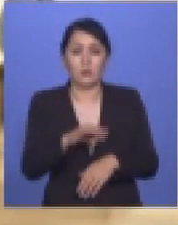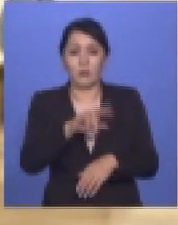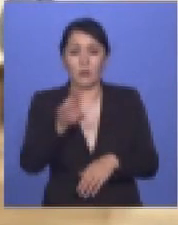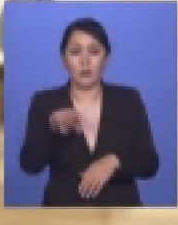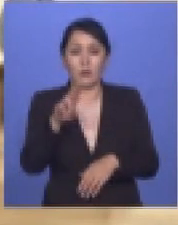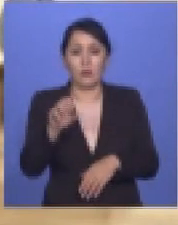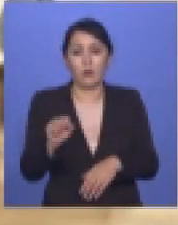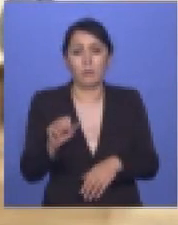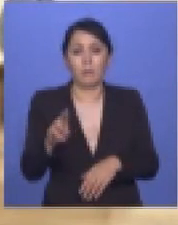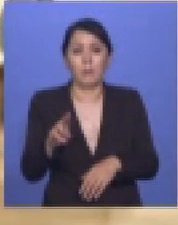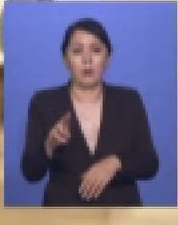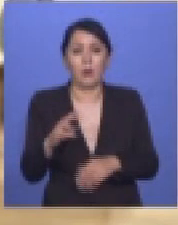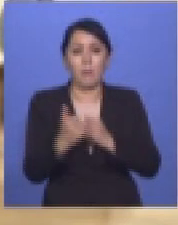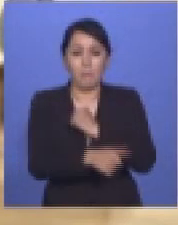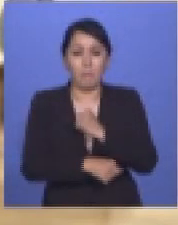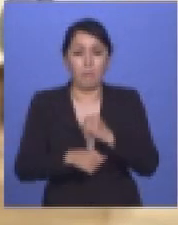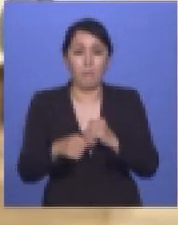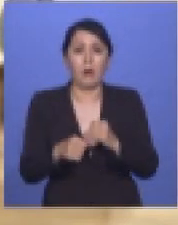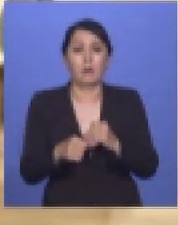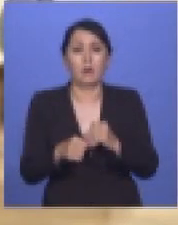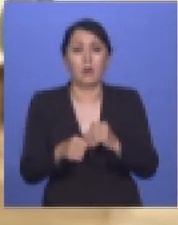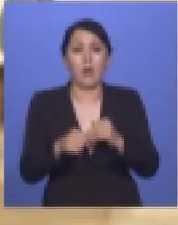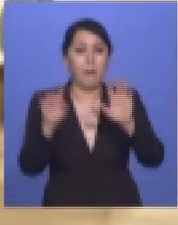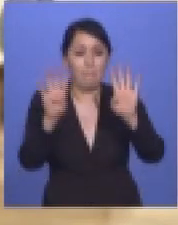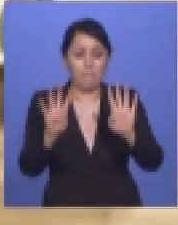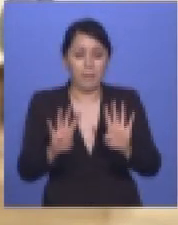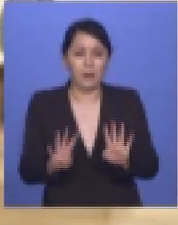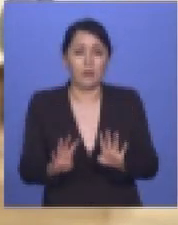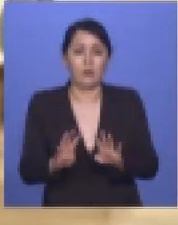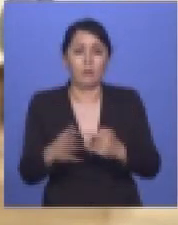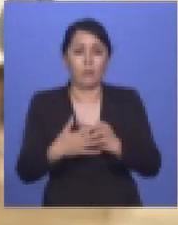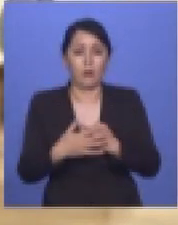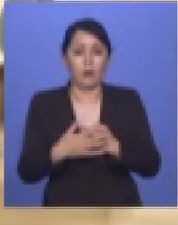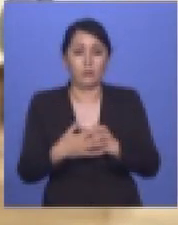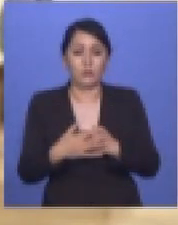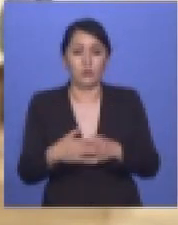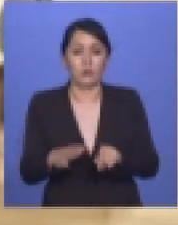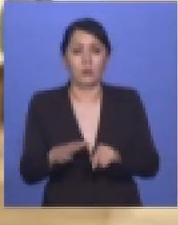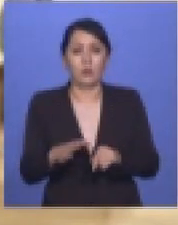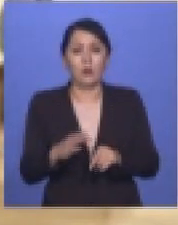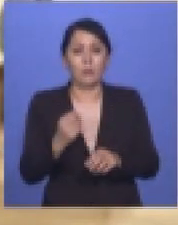дакпенен пердеден бастап, нелерге дейін тігуге болады, орындық қабына дейін,